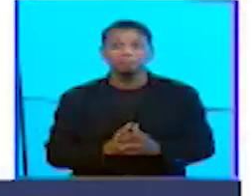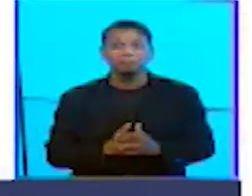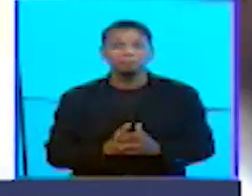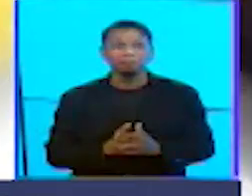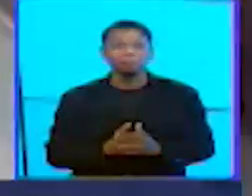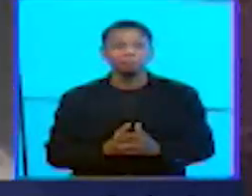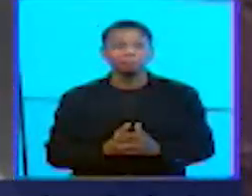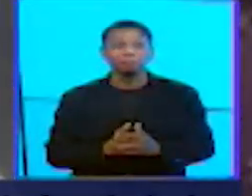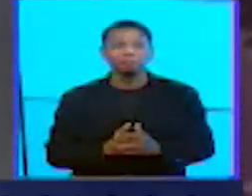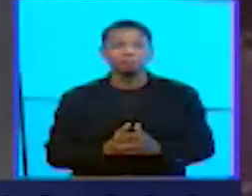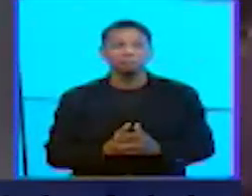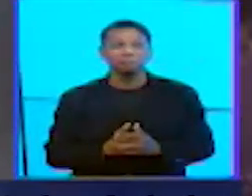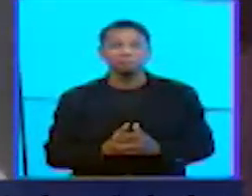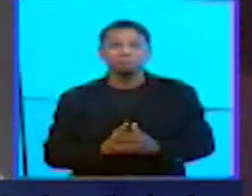di dieu.